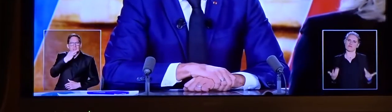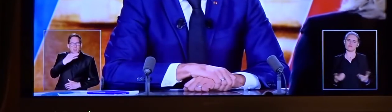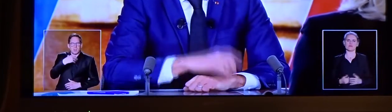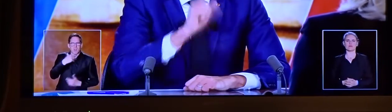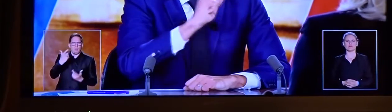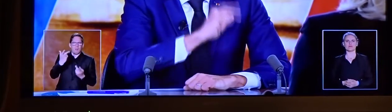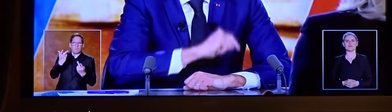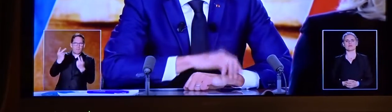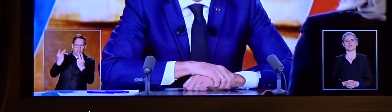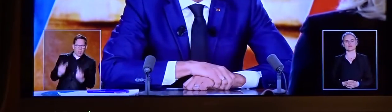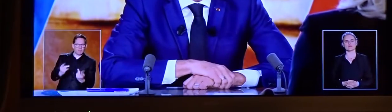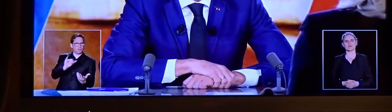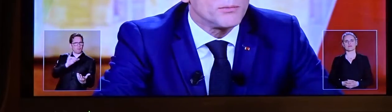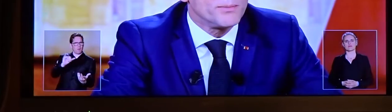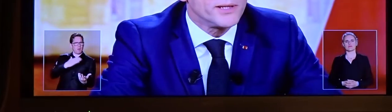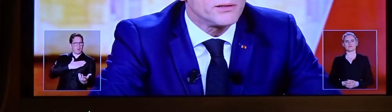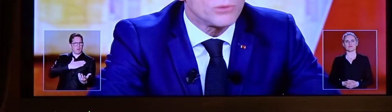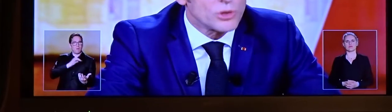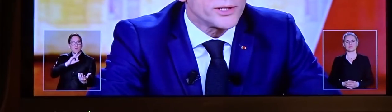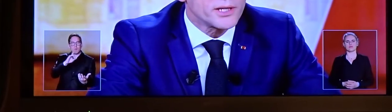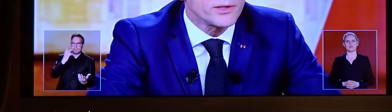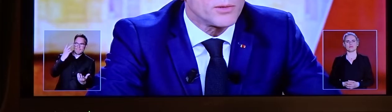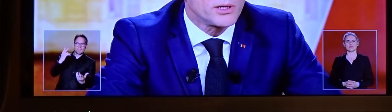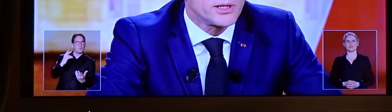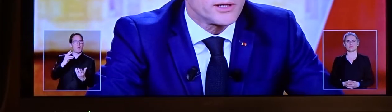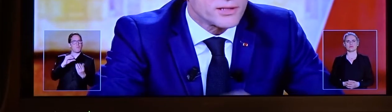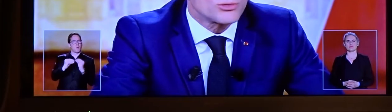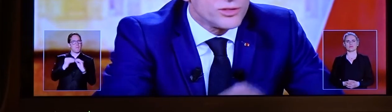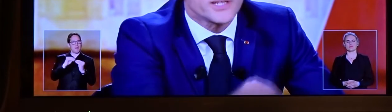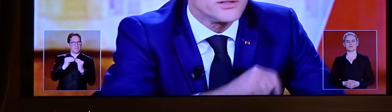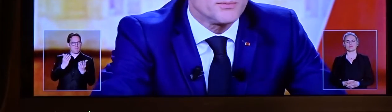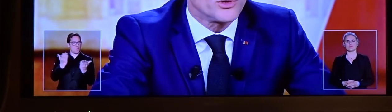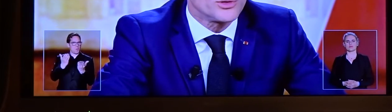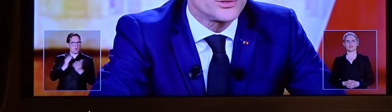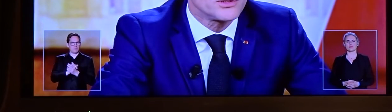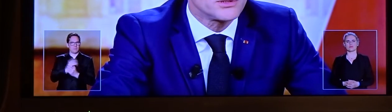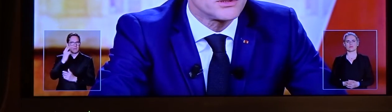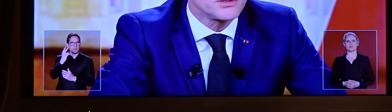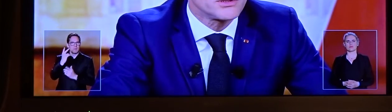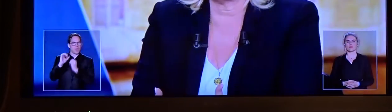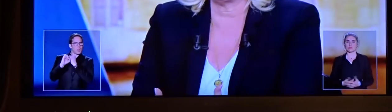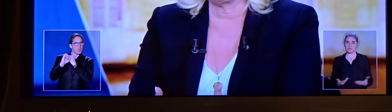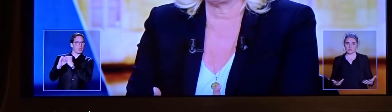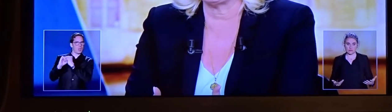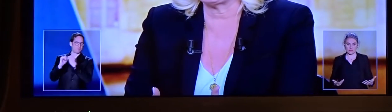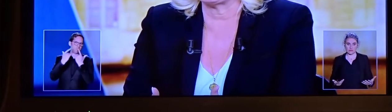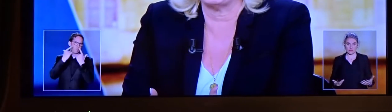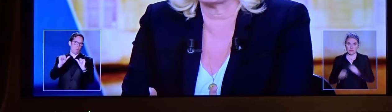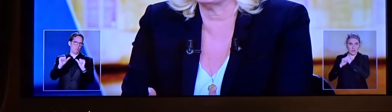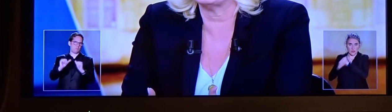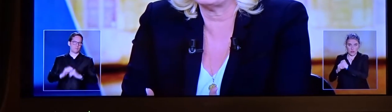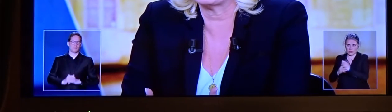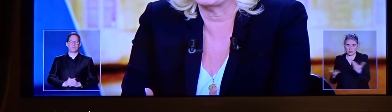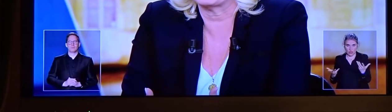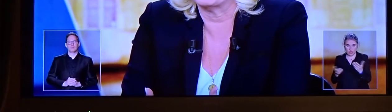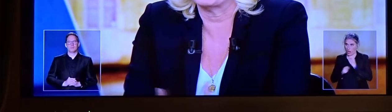c'était déshonorant. Mais mon problème, Madame Le Pen, vous le reconnaîtrez avec moi, c'est que ceci crée une dépendance. Okay, je n'ai pas d'autre dépendance que de